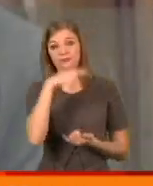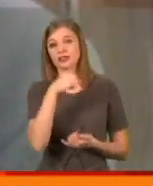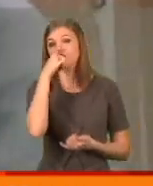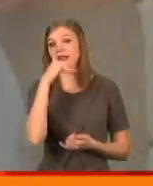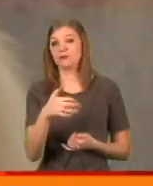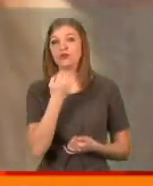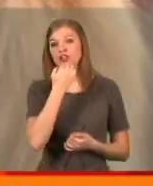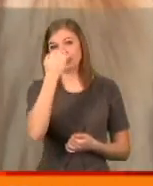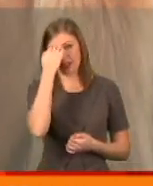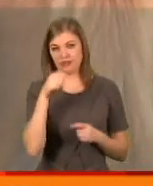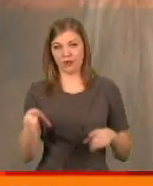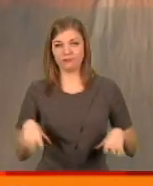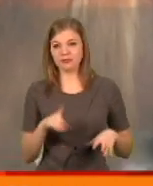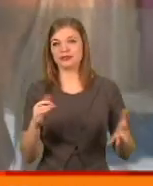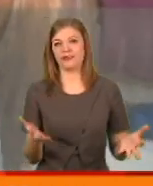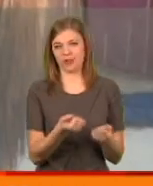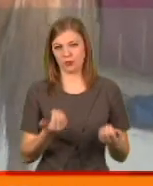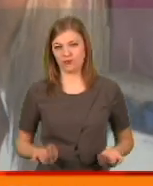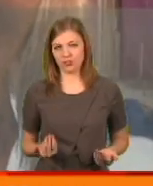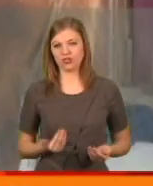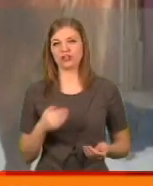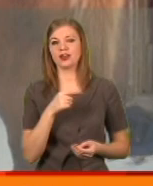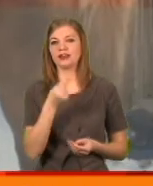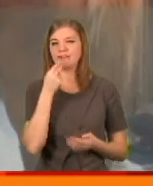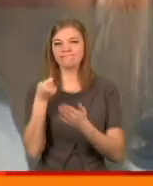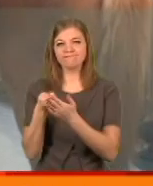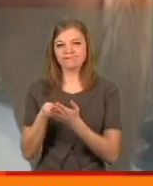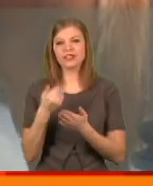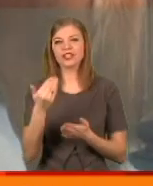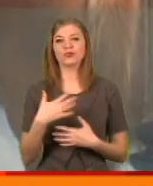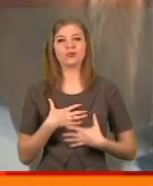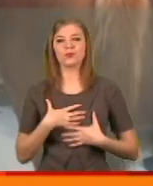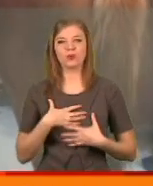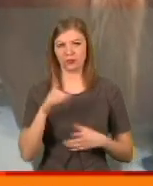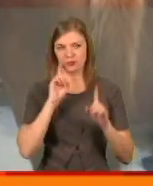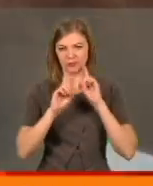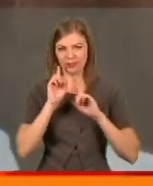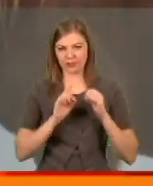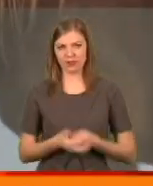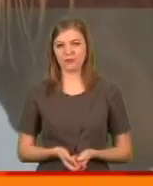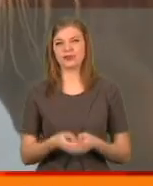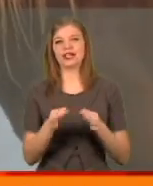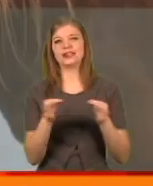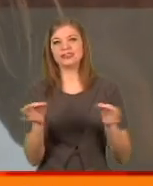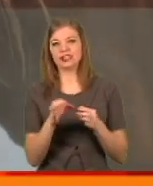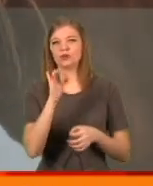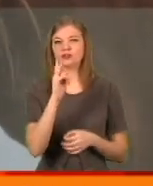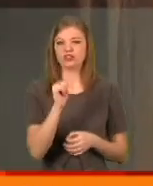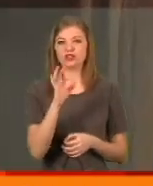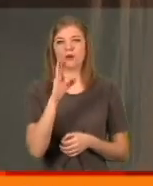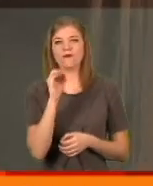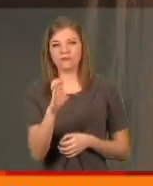може надякуватися Мишці за врятоване життя. Частує помічницю її улюбленими ласощами. Сіно, січка, овес,